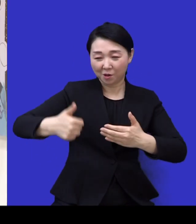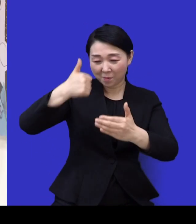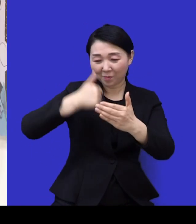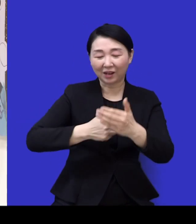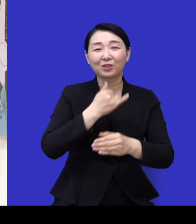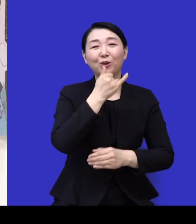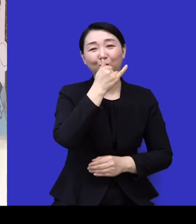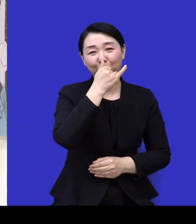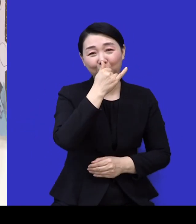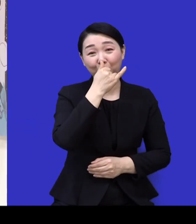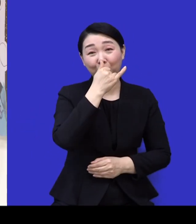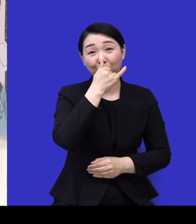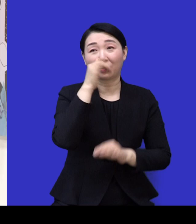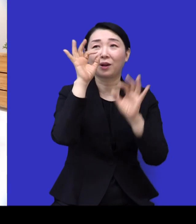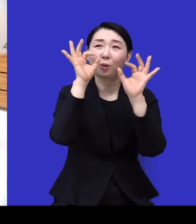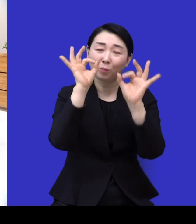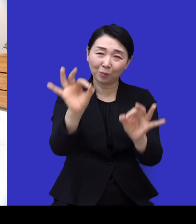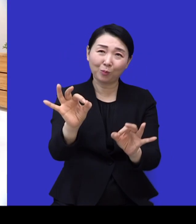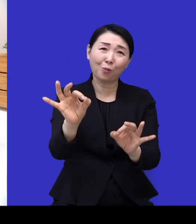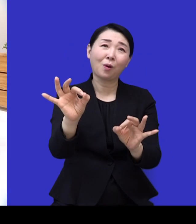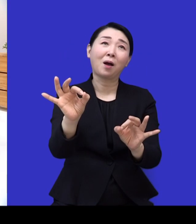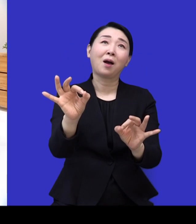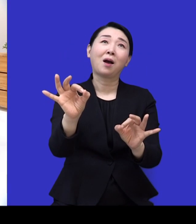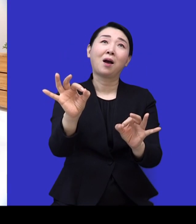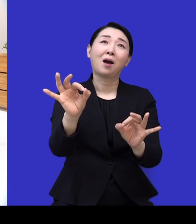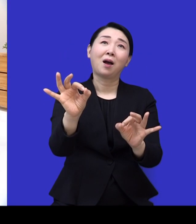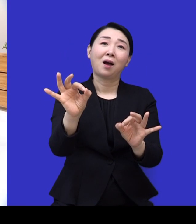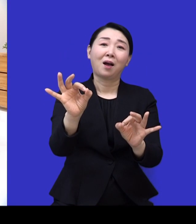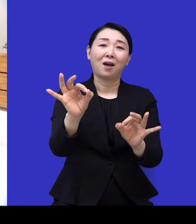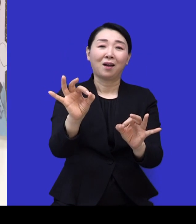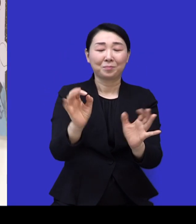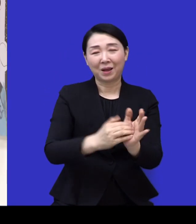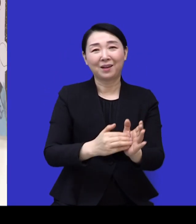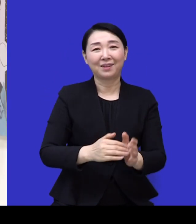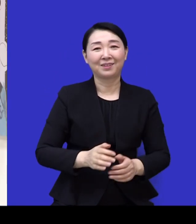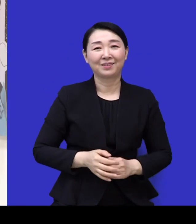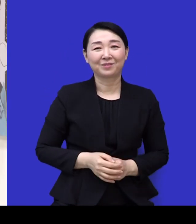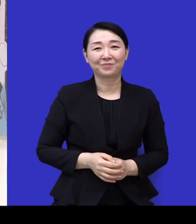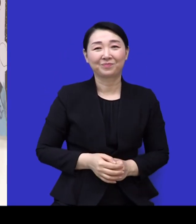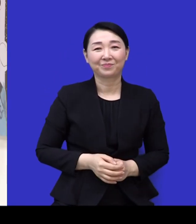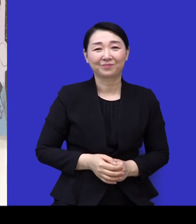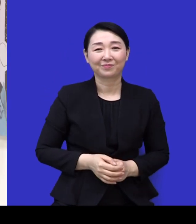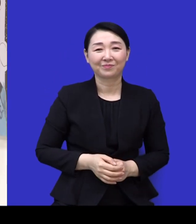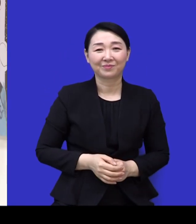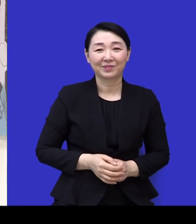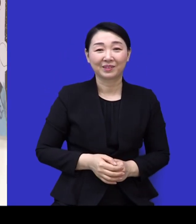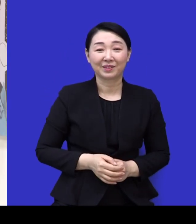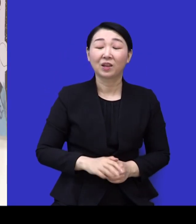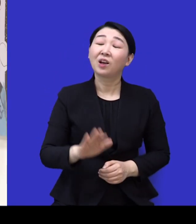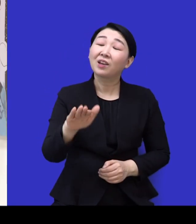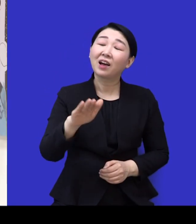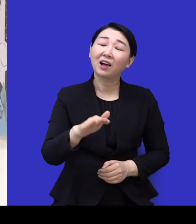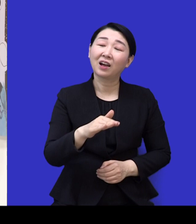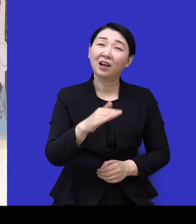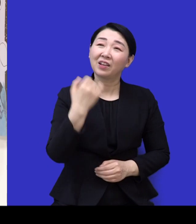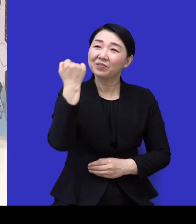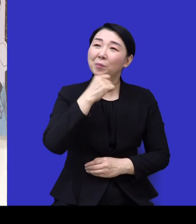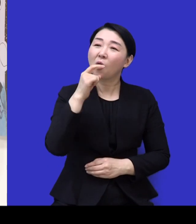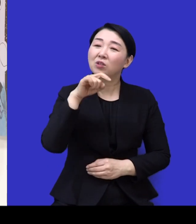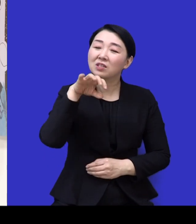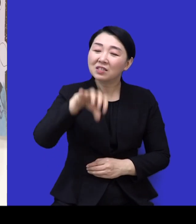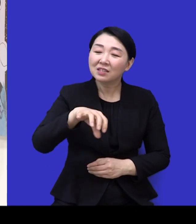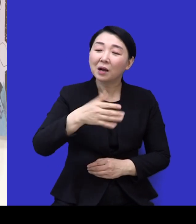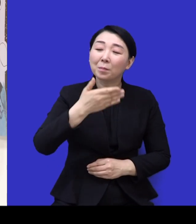그냥 제가 보고 왔거든요. 정말요? 예, 그러니까 야, 냉면이 어느 집이 맛있대 이게 아니라